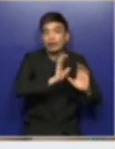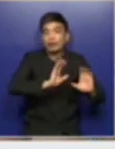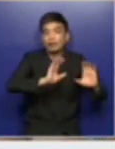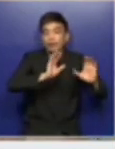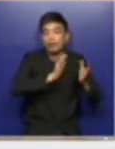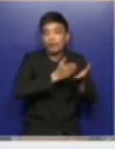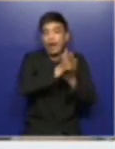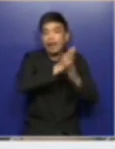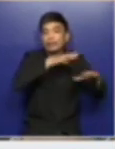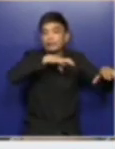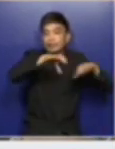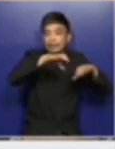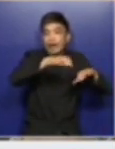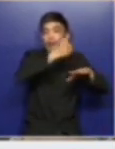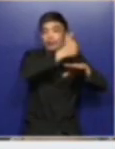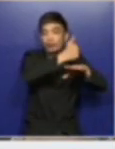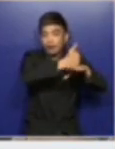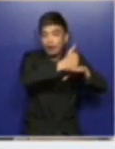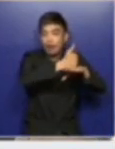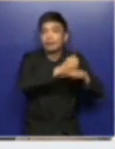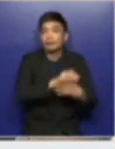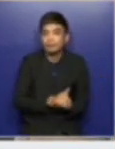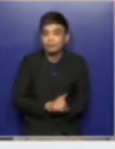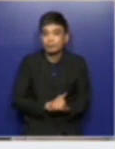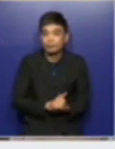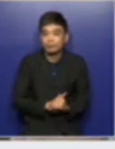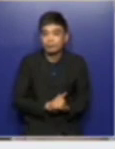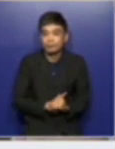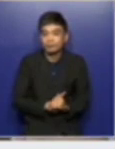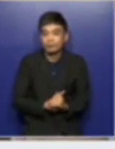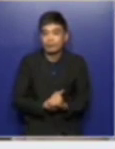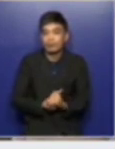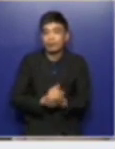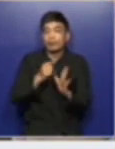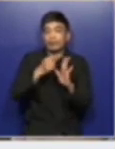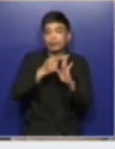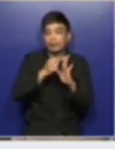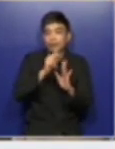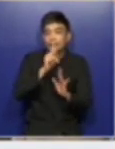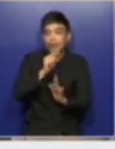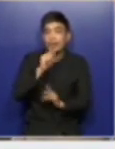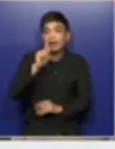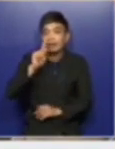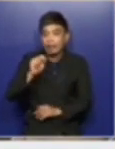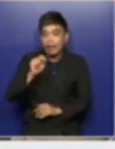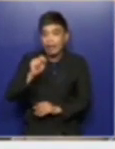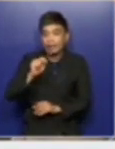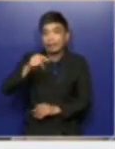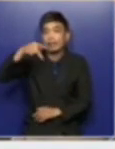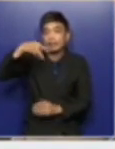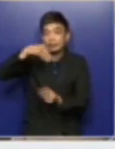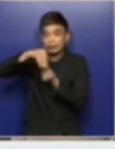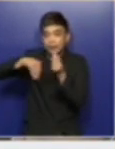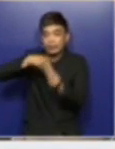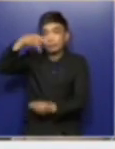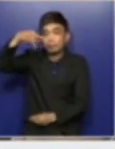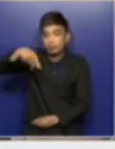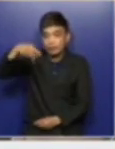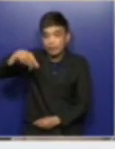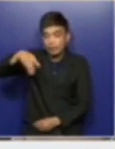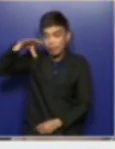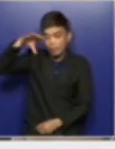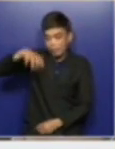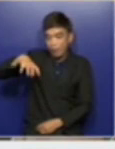สำนักงานคณะกรรมการนโยบายพัฒนาเขตเศรษฐกิจพิเศษเป็นองค์กรหนึ่งที่ถูกตั้งขึ้นโดยกฎหมายน